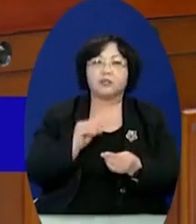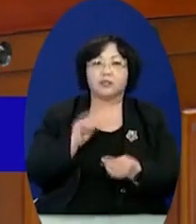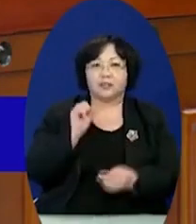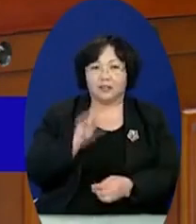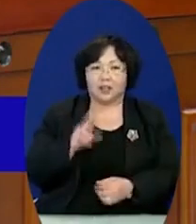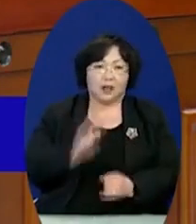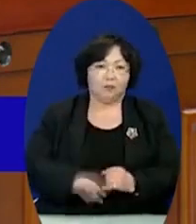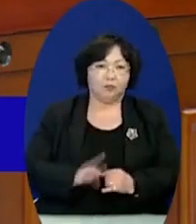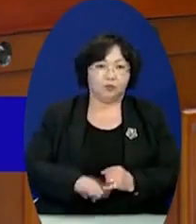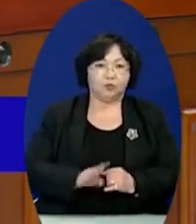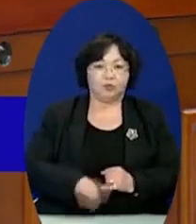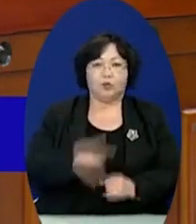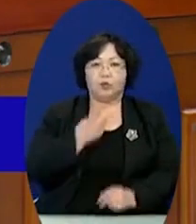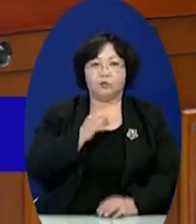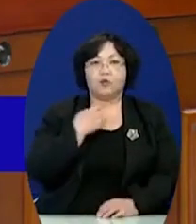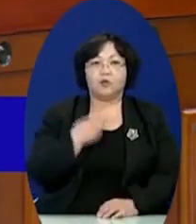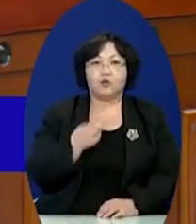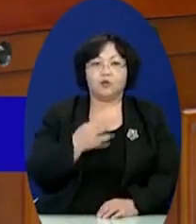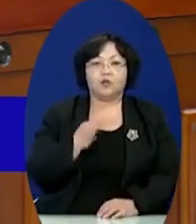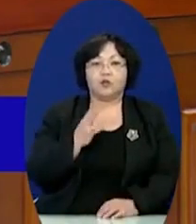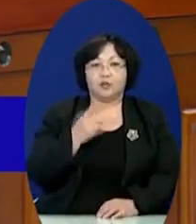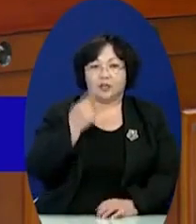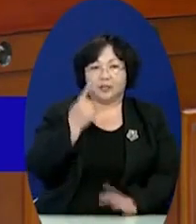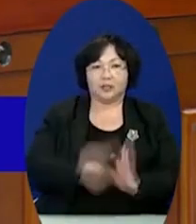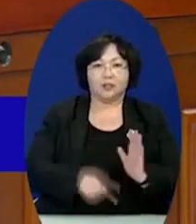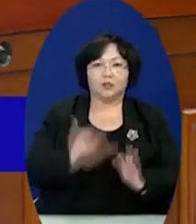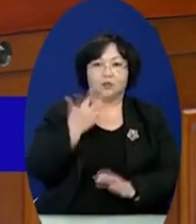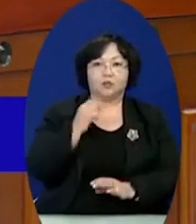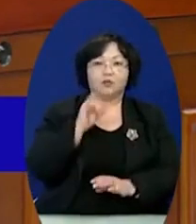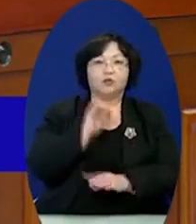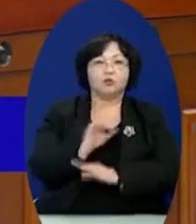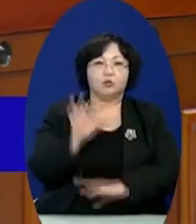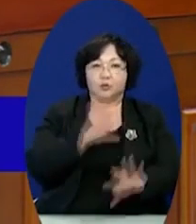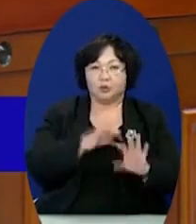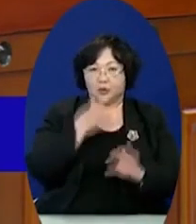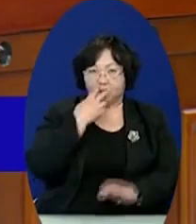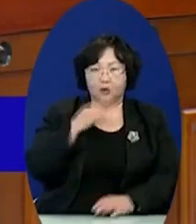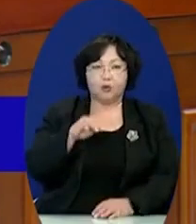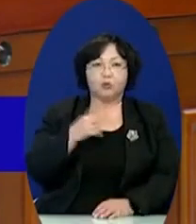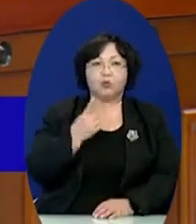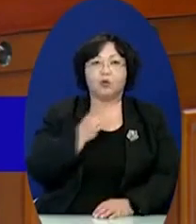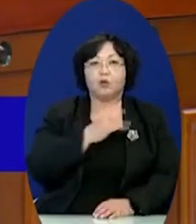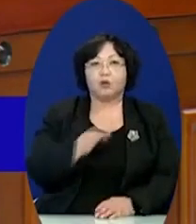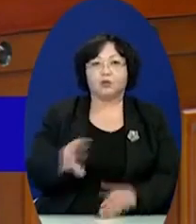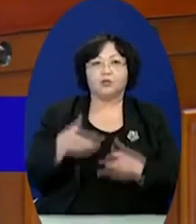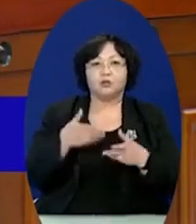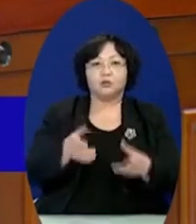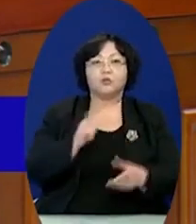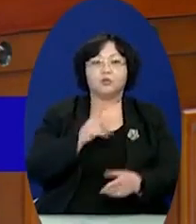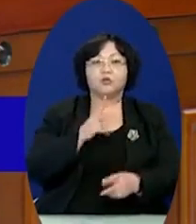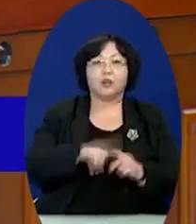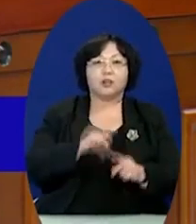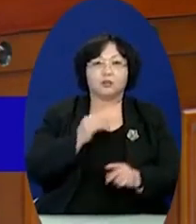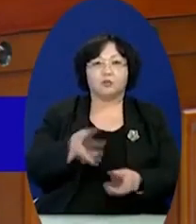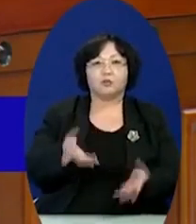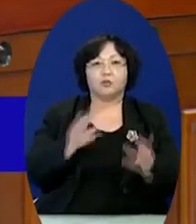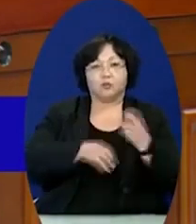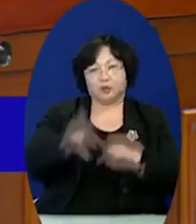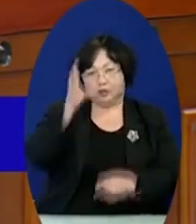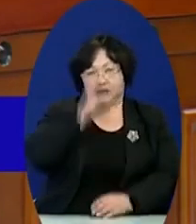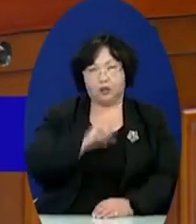хамгийн сүүлийн 2022 оны 1 сарын 30-ны өдрийн байдлаар төр хороонд ирүүлсэн хүнс хөдөө аж ахуйн өнгө үйлдвэрийн сайд